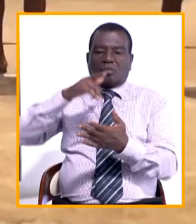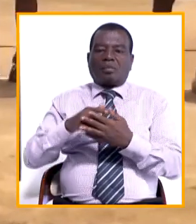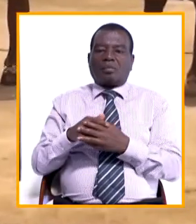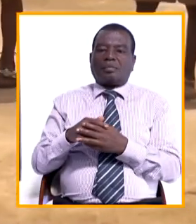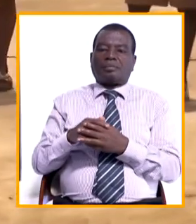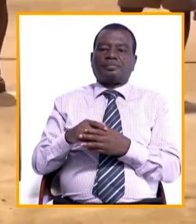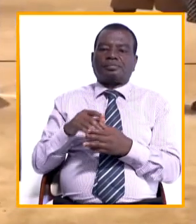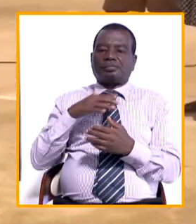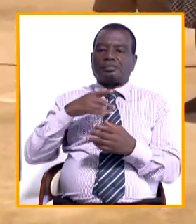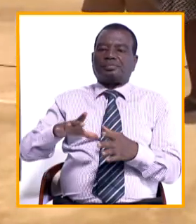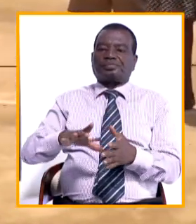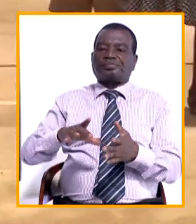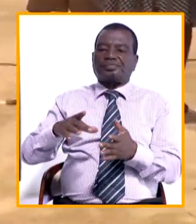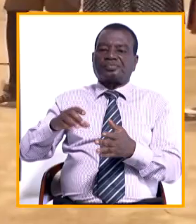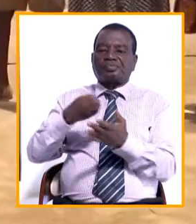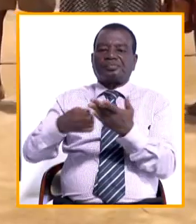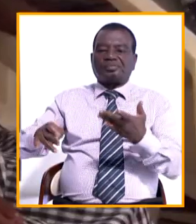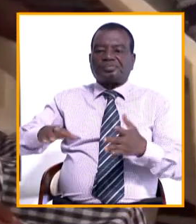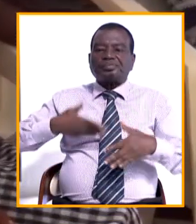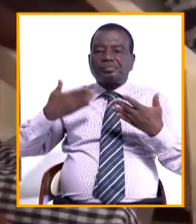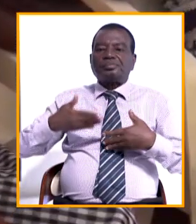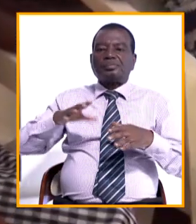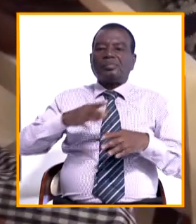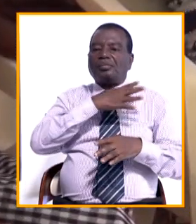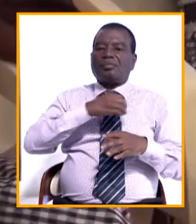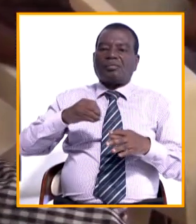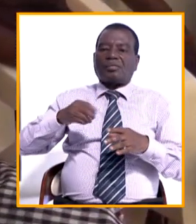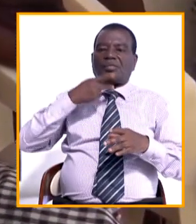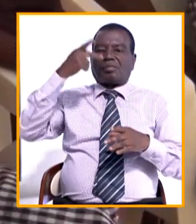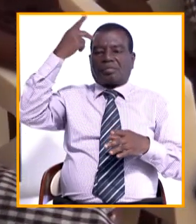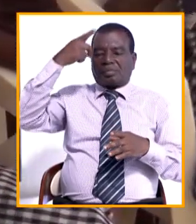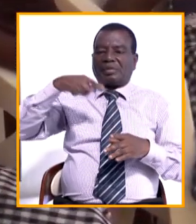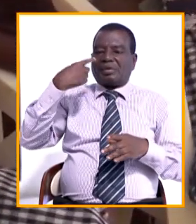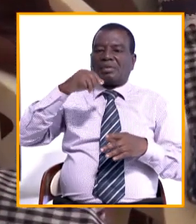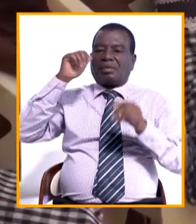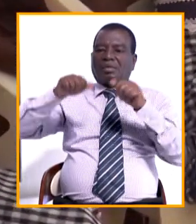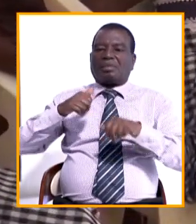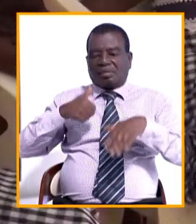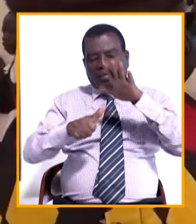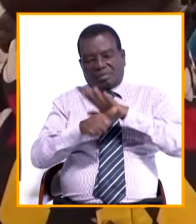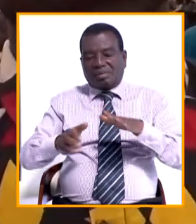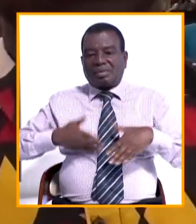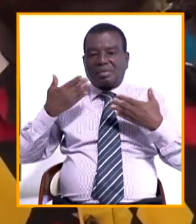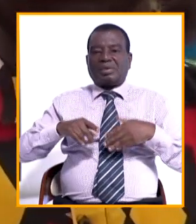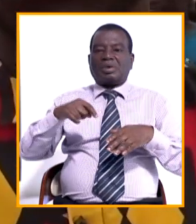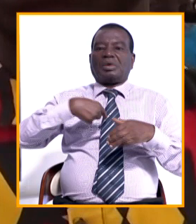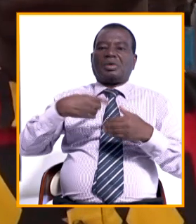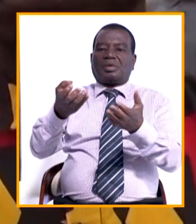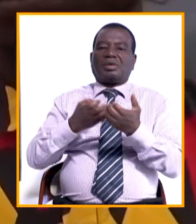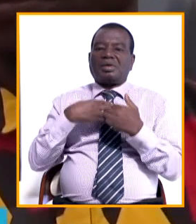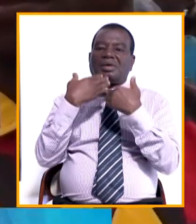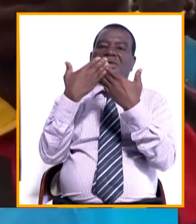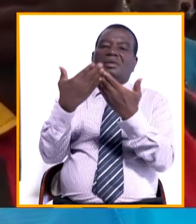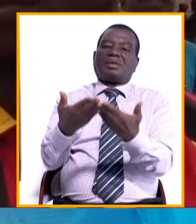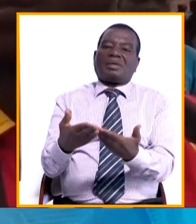Ce sont des apprenants joyeux et heureux et des parents qui ne pouvaient pas cacher leur bonheur.